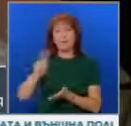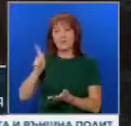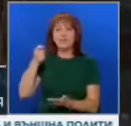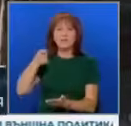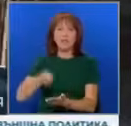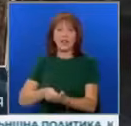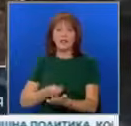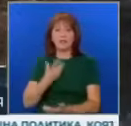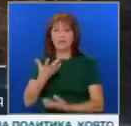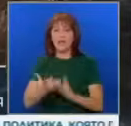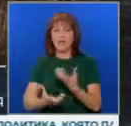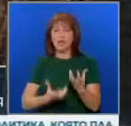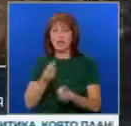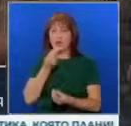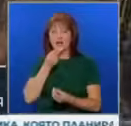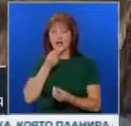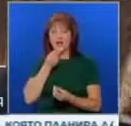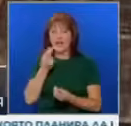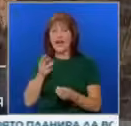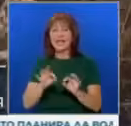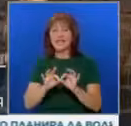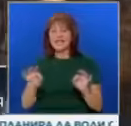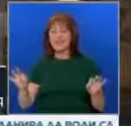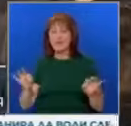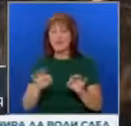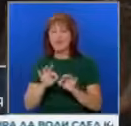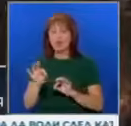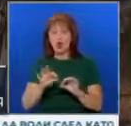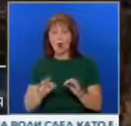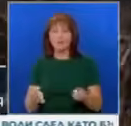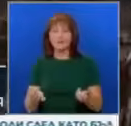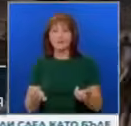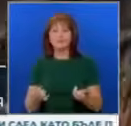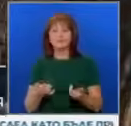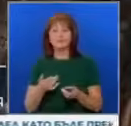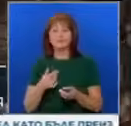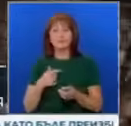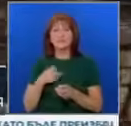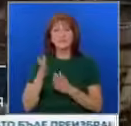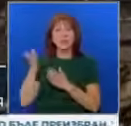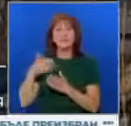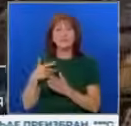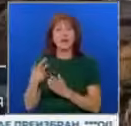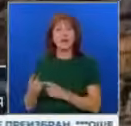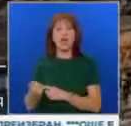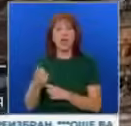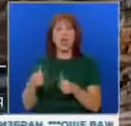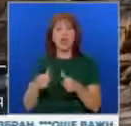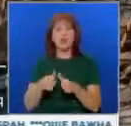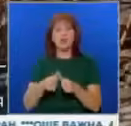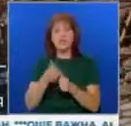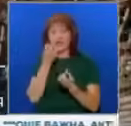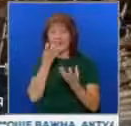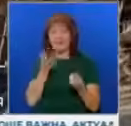Всичко изгоря. Къде има 1200 бали слама и сено. И тук горе имах към 1000 бали люцерна, всичко